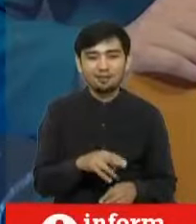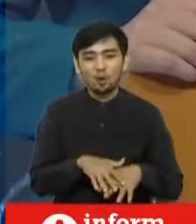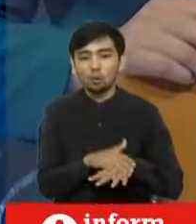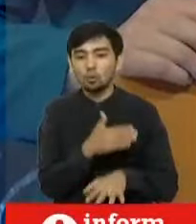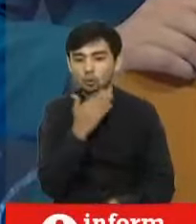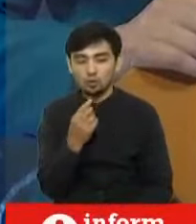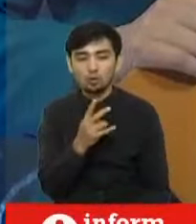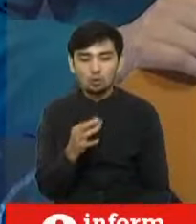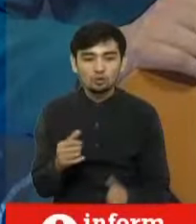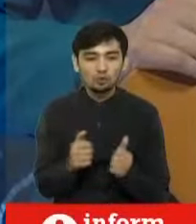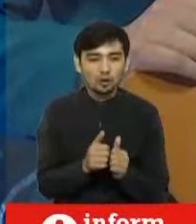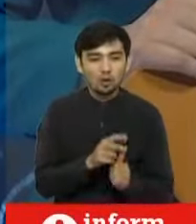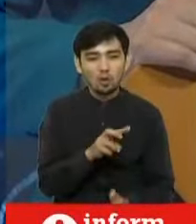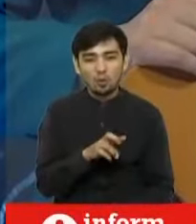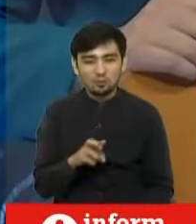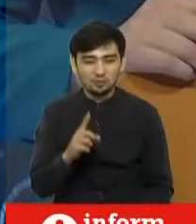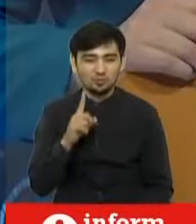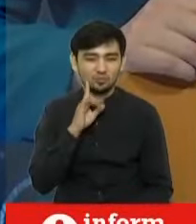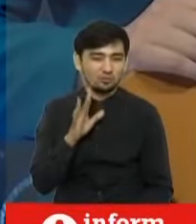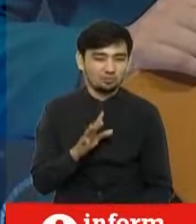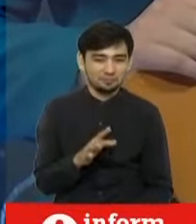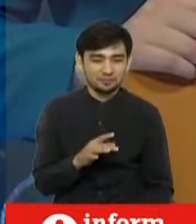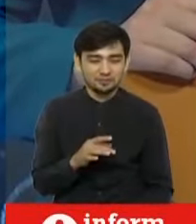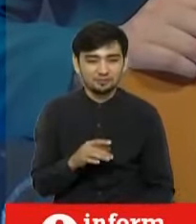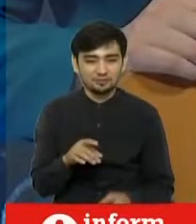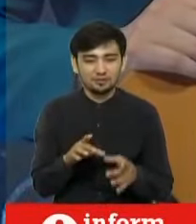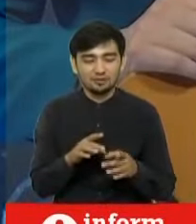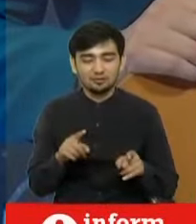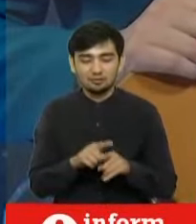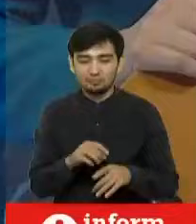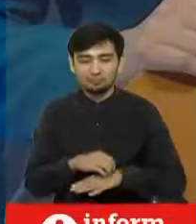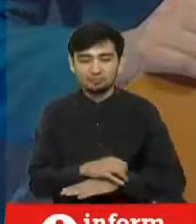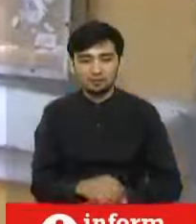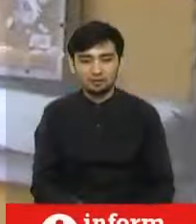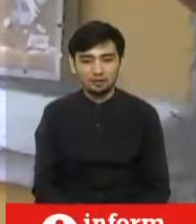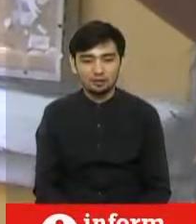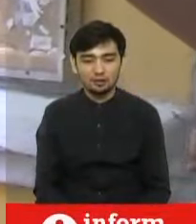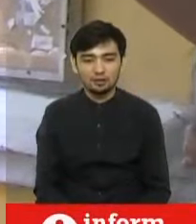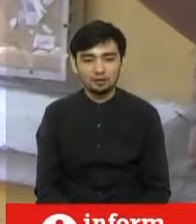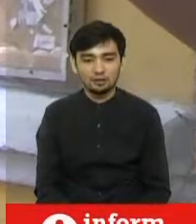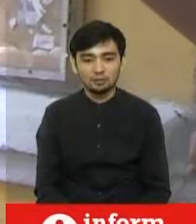Однако соседствовать с клопами неприятно. Ануар Мангельдинов продолжит.